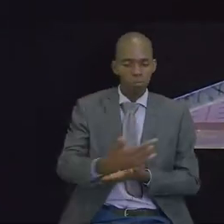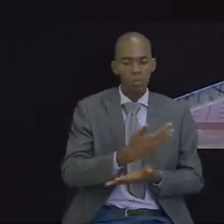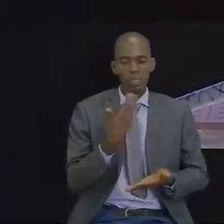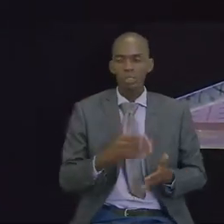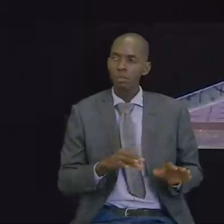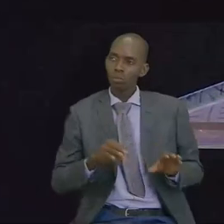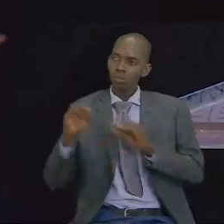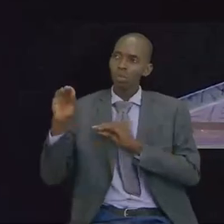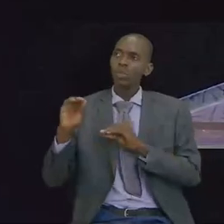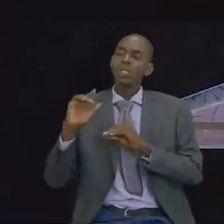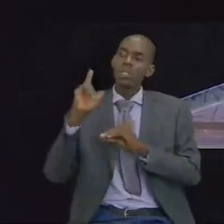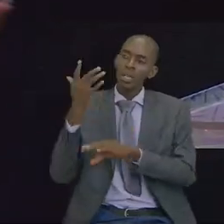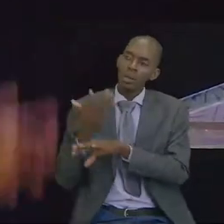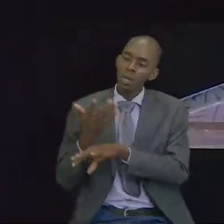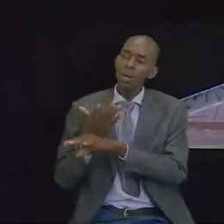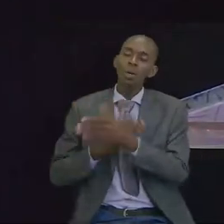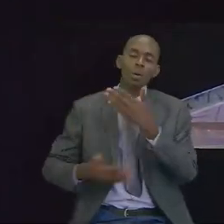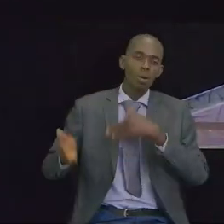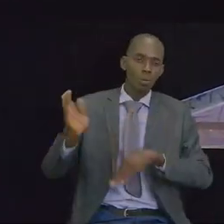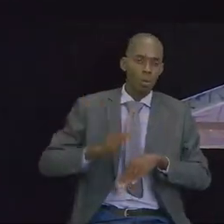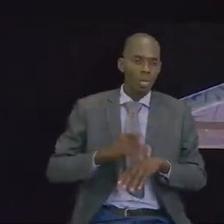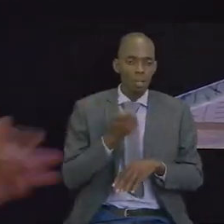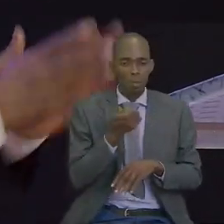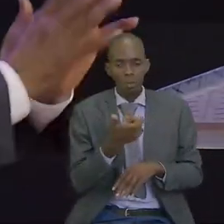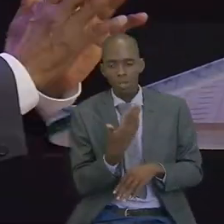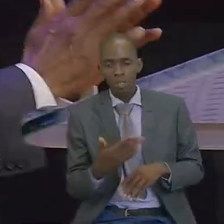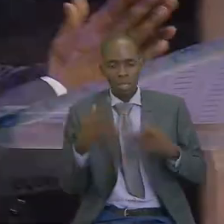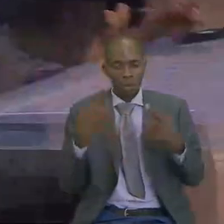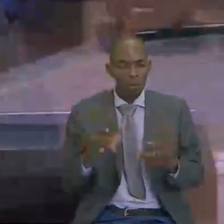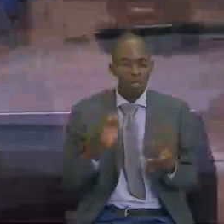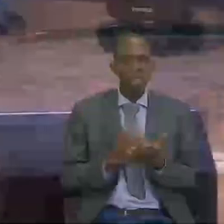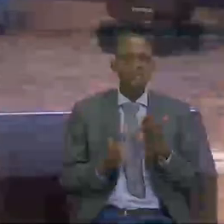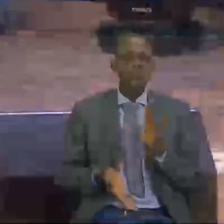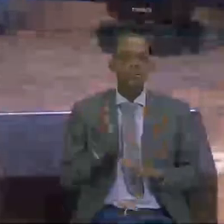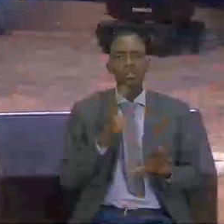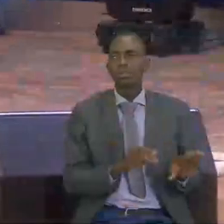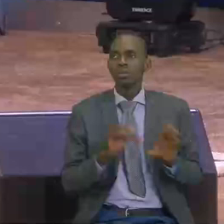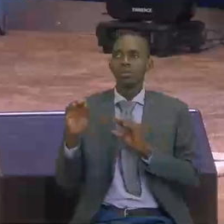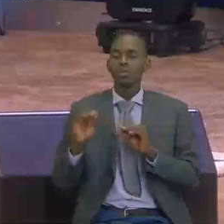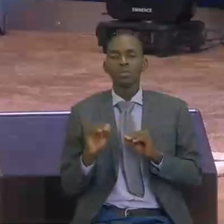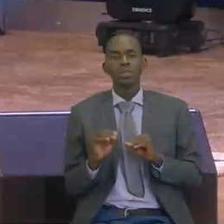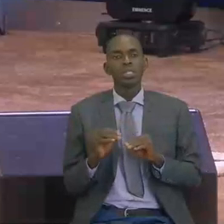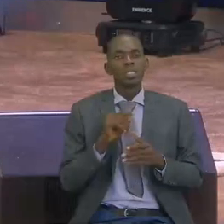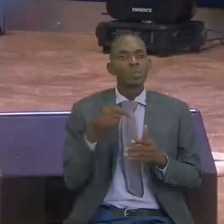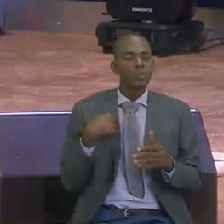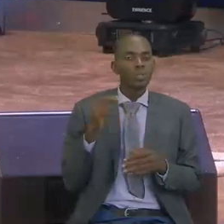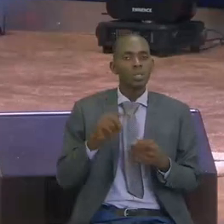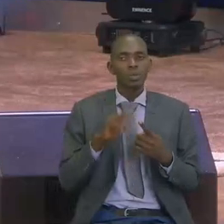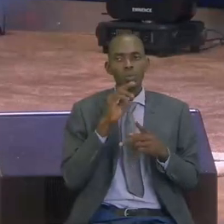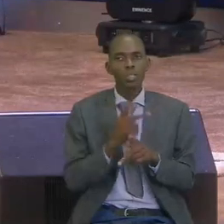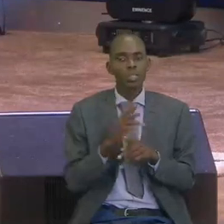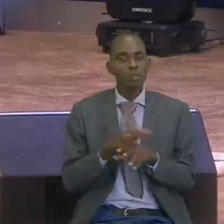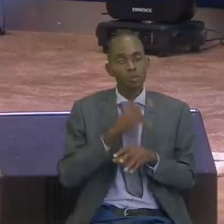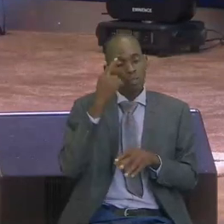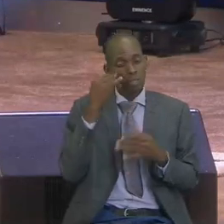Et on va supplier avant de rester. Quelque chose arrive. Que je m'en vais. Nous devons être prudents. Nous vivons